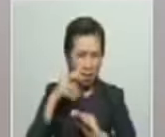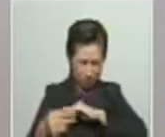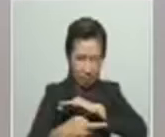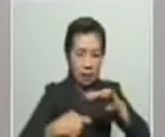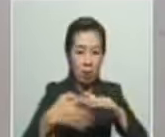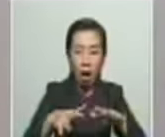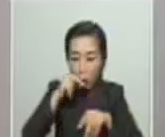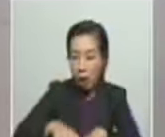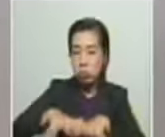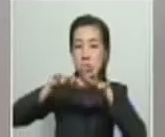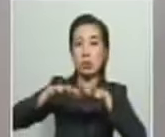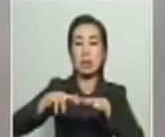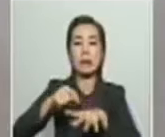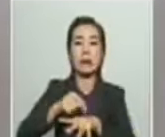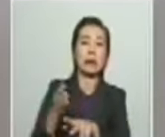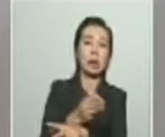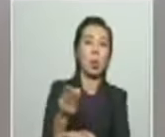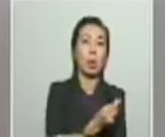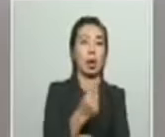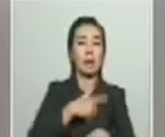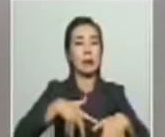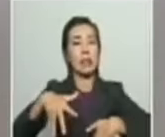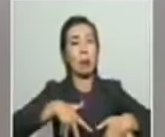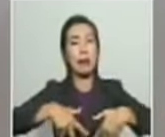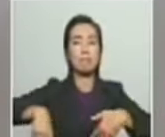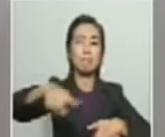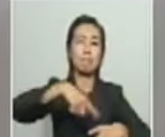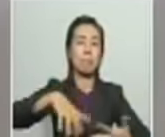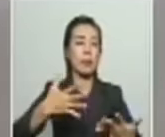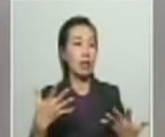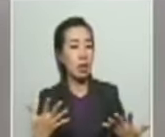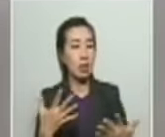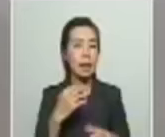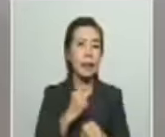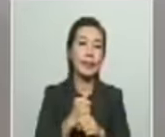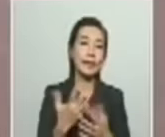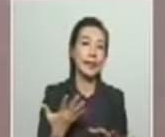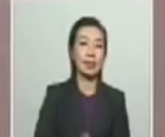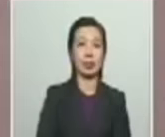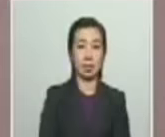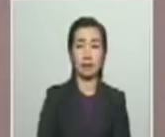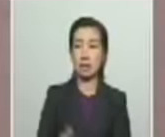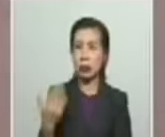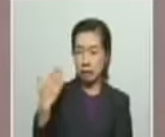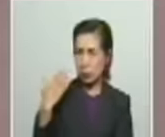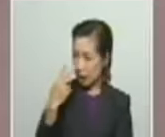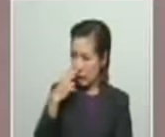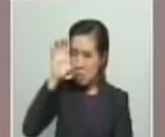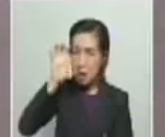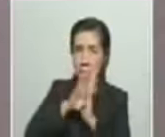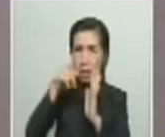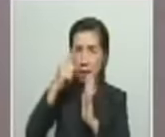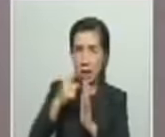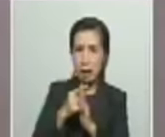มาก่อนเวลาแม่ชาวบ้านก็ทำยังไงได้ เห็นวันก่อนมีใครนะเอาภาพให้ดูว่ากำลังเกี่ย